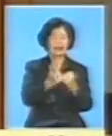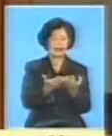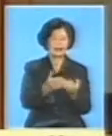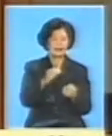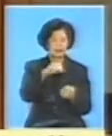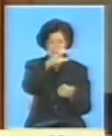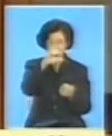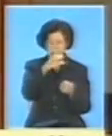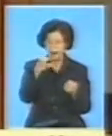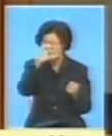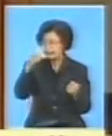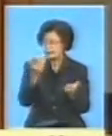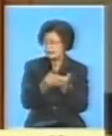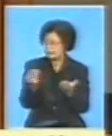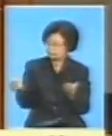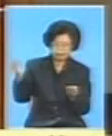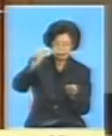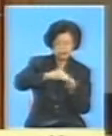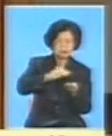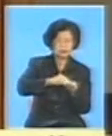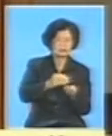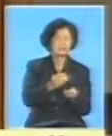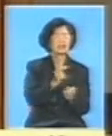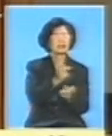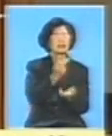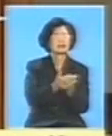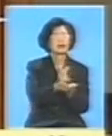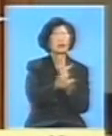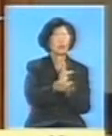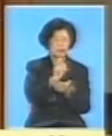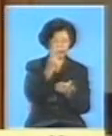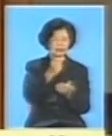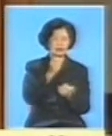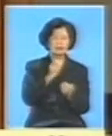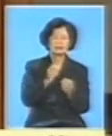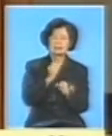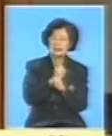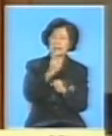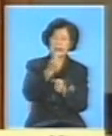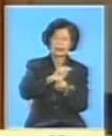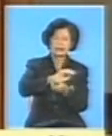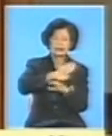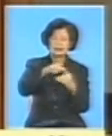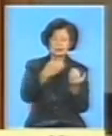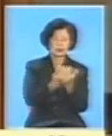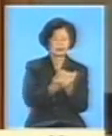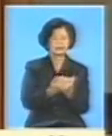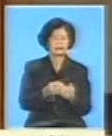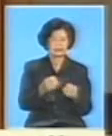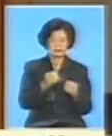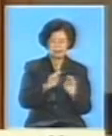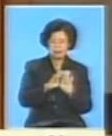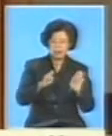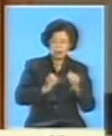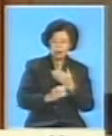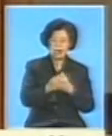เงินตรงนี้มาโปะให้เพื่อจะกู้ใหม่ได้ปีการศึกษาต่อไปก็ปรับปรุงทั้งระบบนะครับปรับปรุงระบบการกู้ยืมให้มีประสิทธิภาพเปิดโอกาสผู้ย